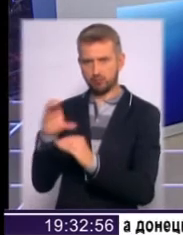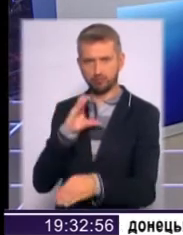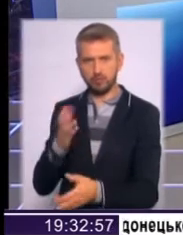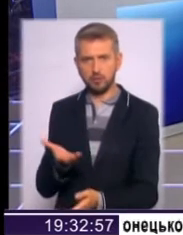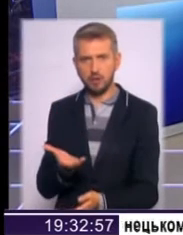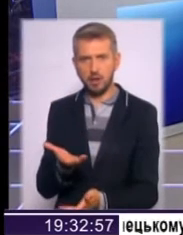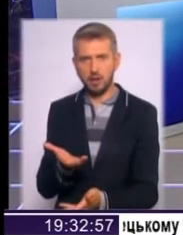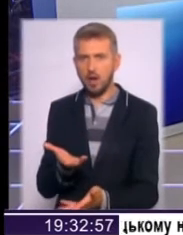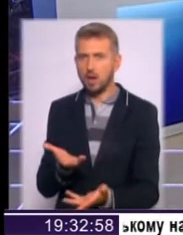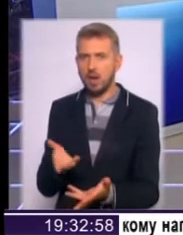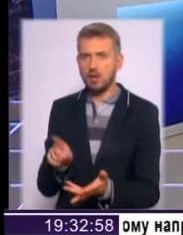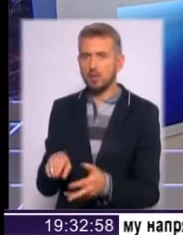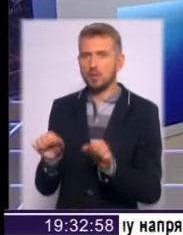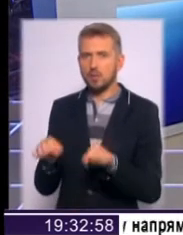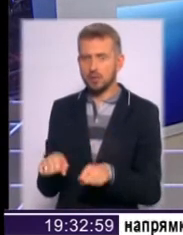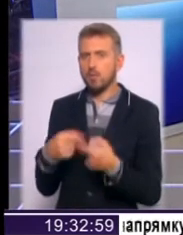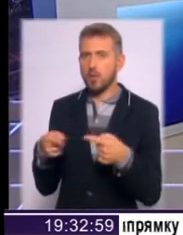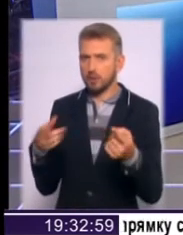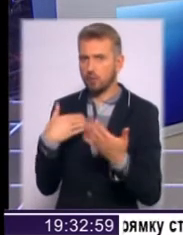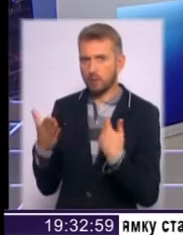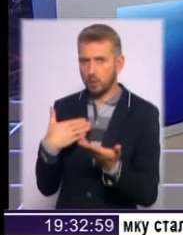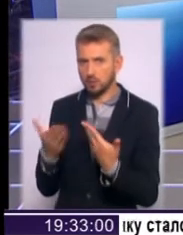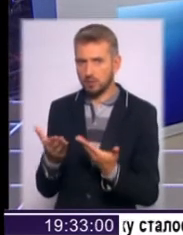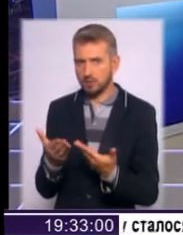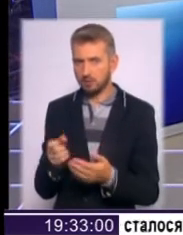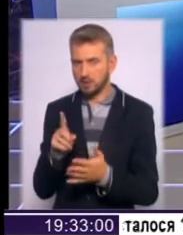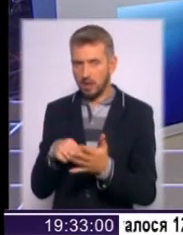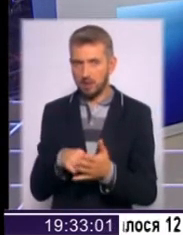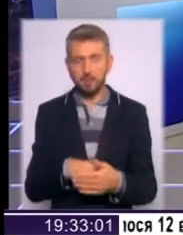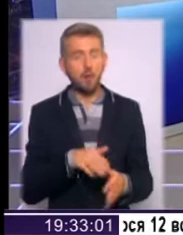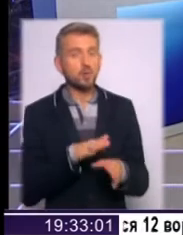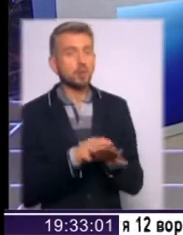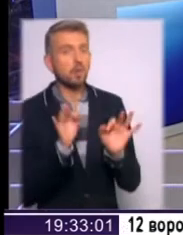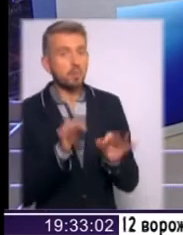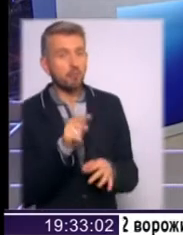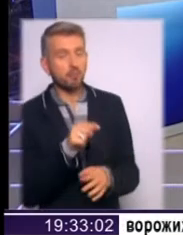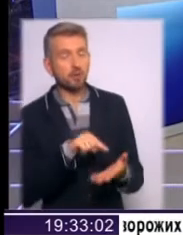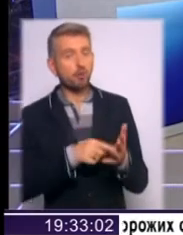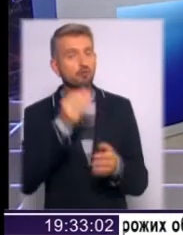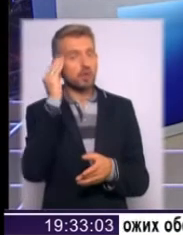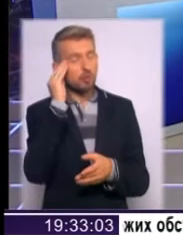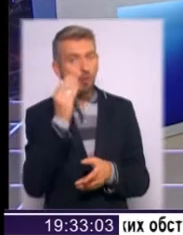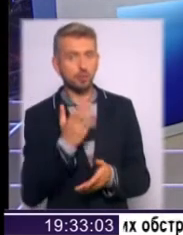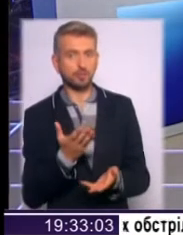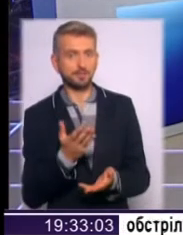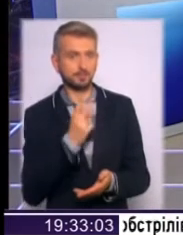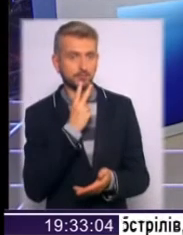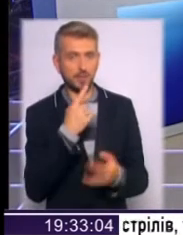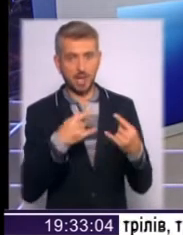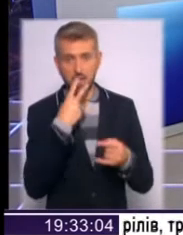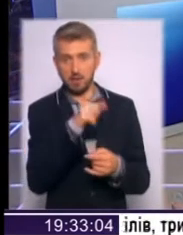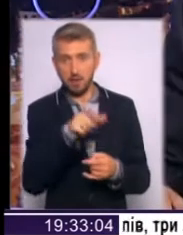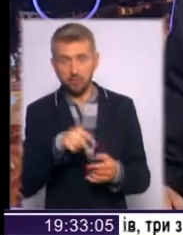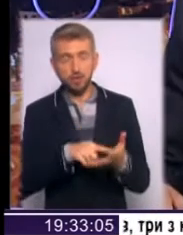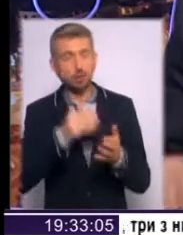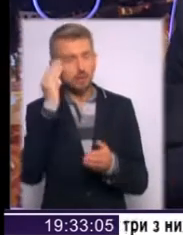а тоді можна ж по-різному підходити до питання, правда? Абсолютно правильно. От ви з точки зору, і наші, думаю, глядачі так само з точки